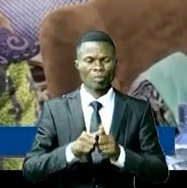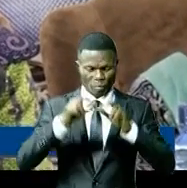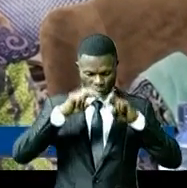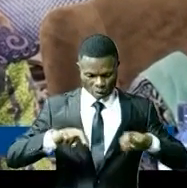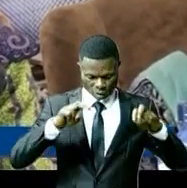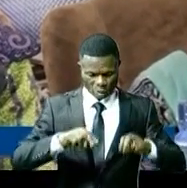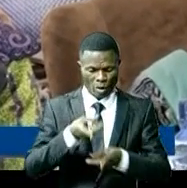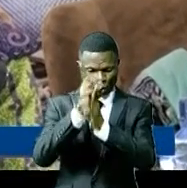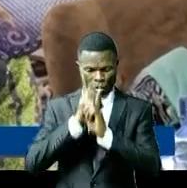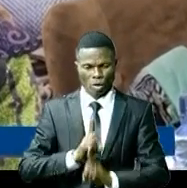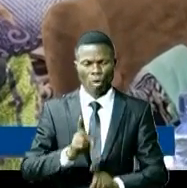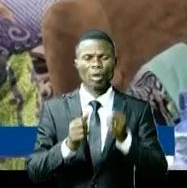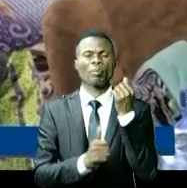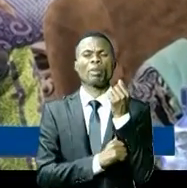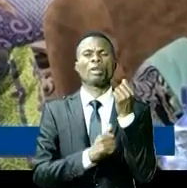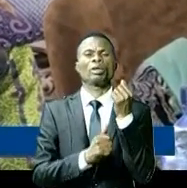la dignité humaine.